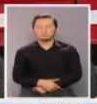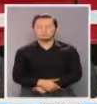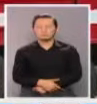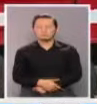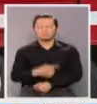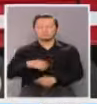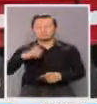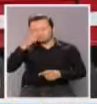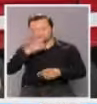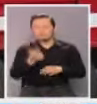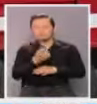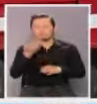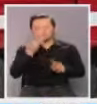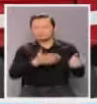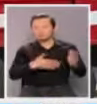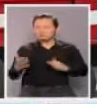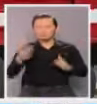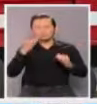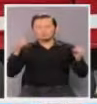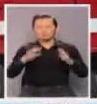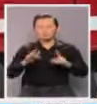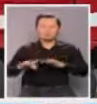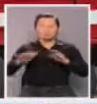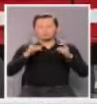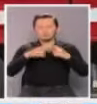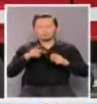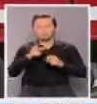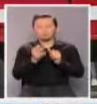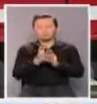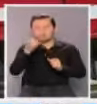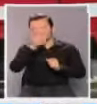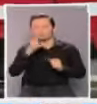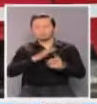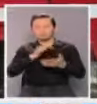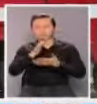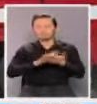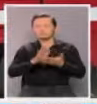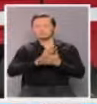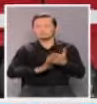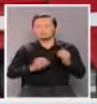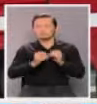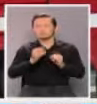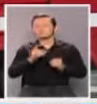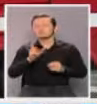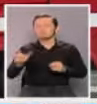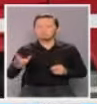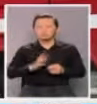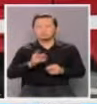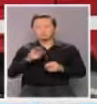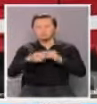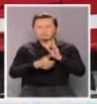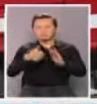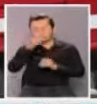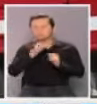Мы ежегодно проводим такие мероприятия. В ходе рейда в 2015 году заполнены протоколы на 10 водителей, в